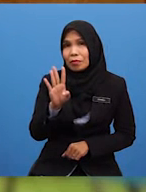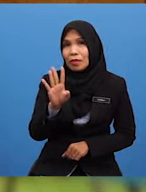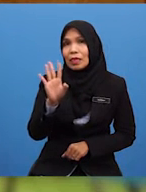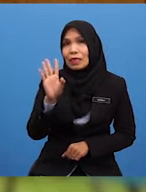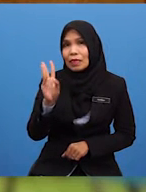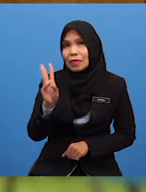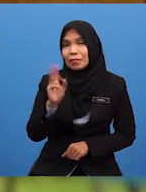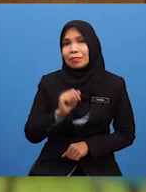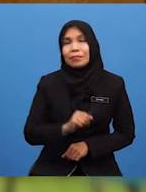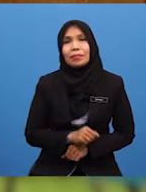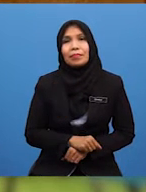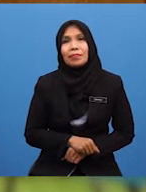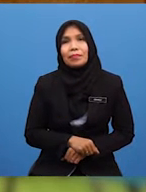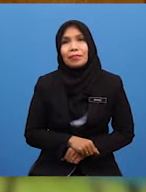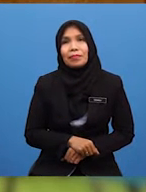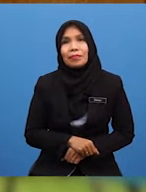1, 3, 4, 6.